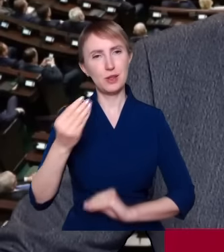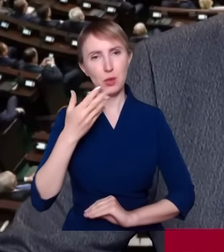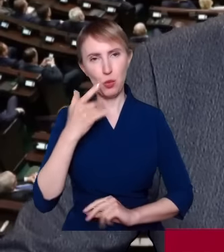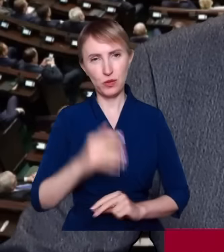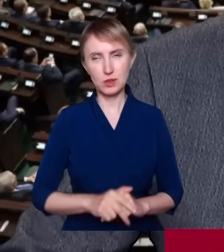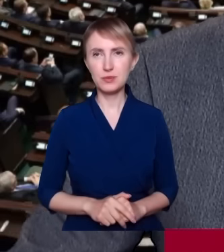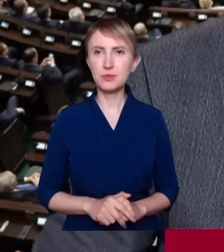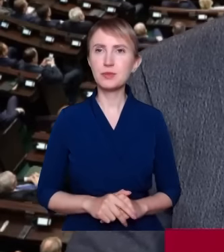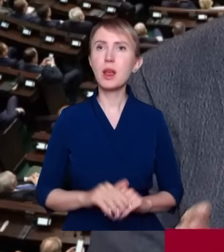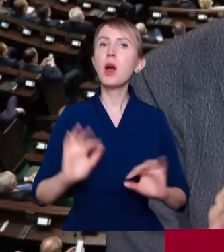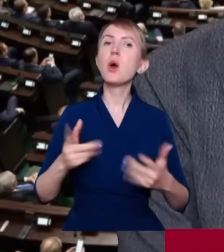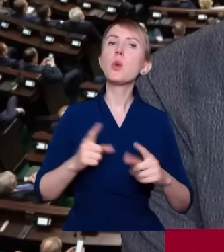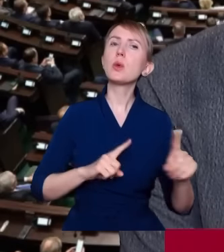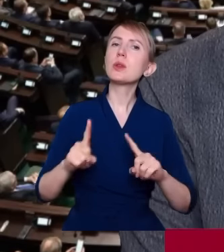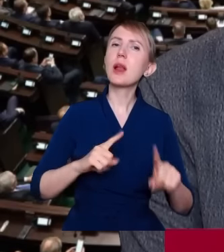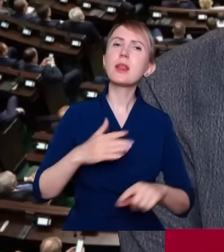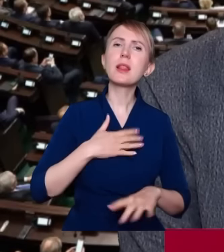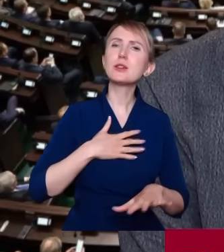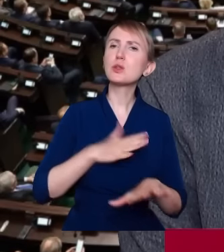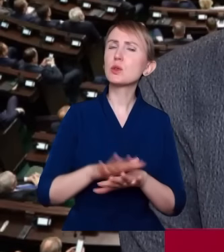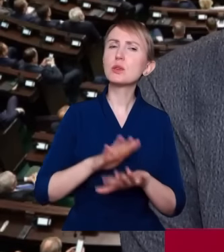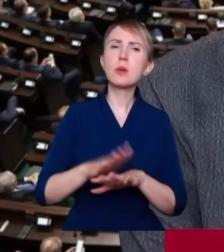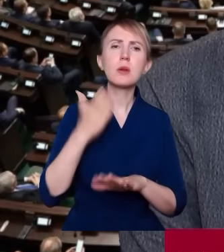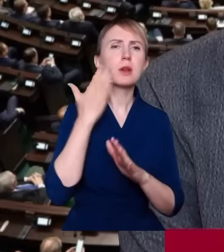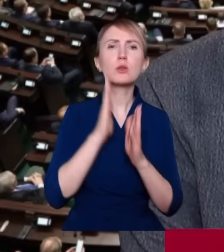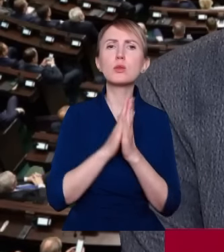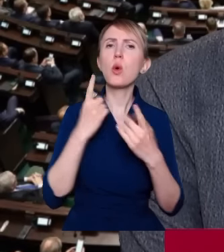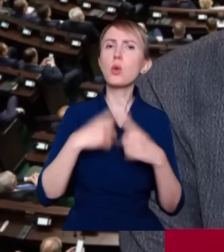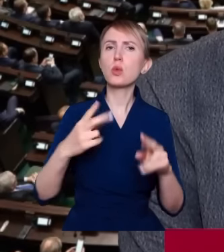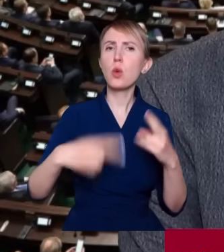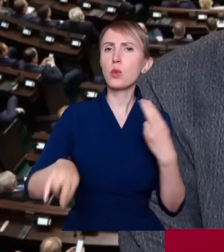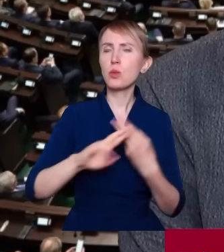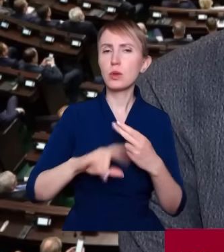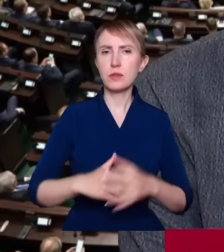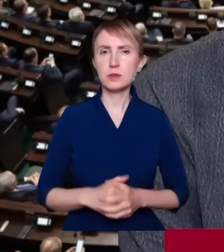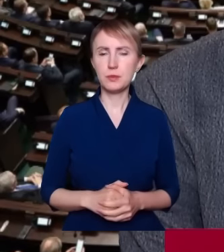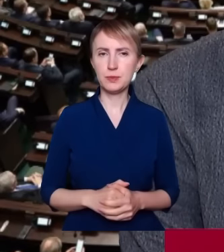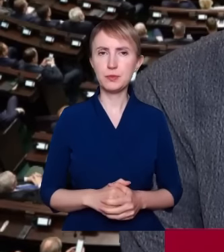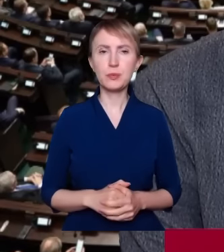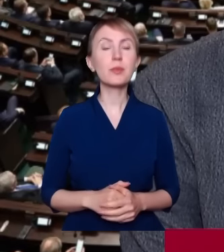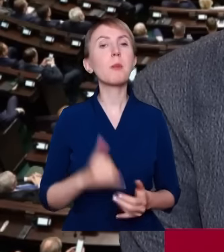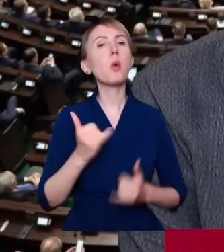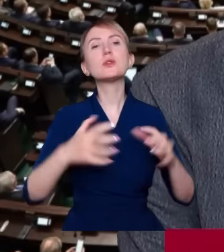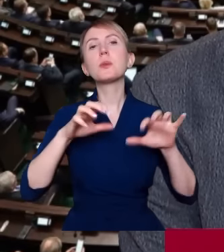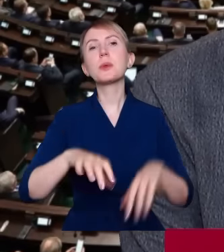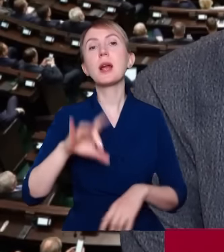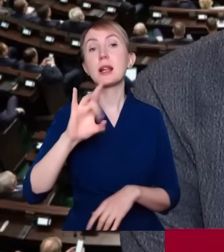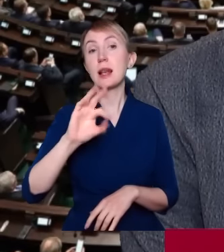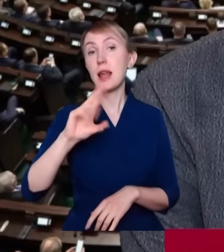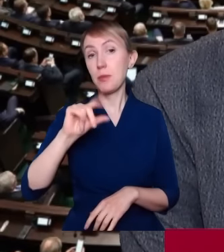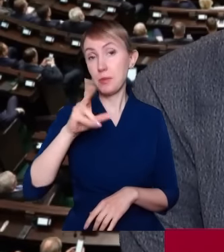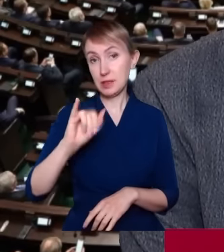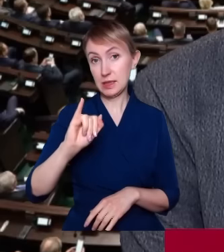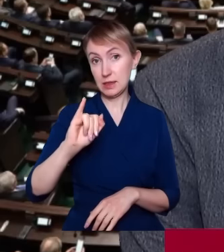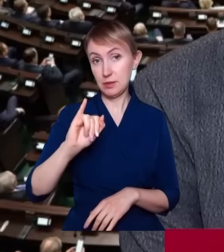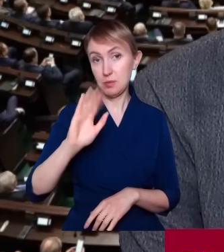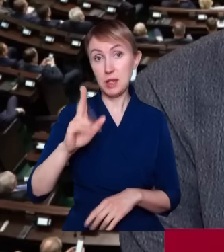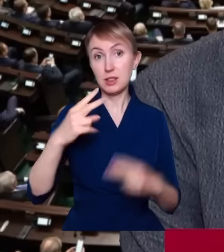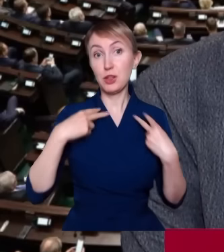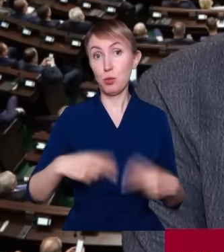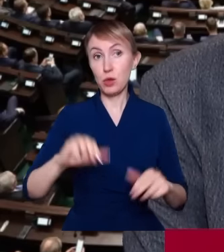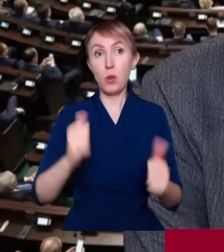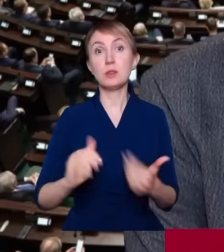oznacza dla naszego ustroju? To tylko proszę o bardzo krótką odpowiedź, bo jeżeli prezes Glapiński strafi przed Trybunał Stanu, co to